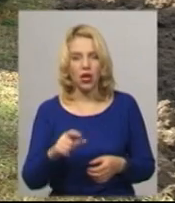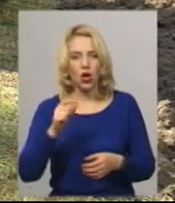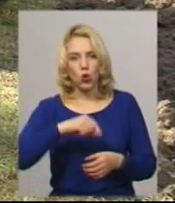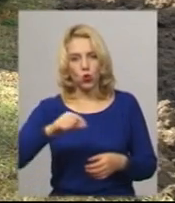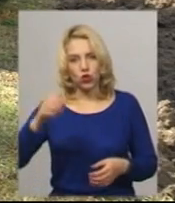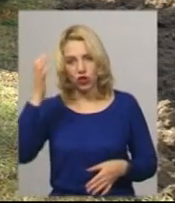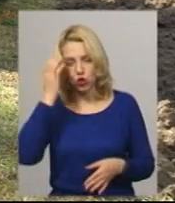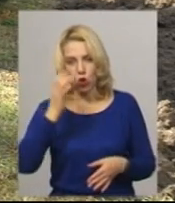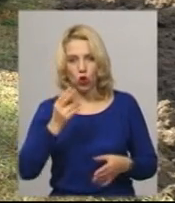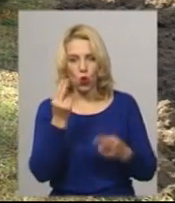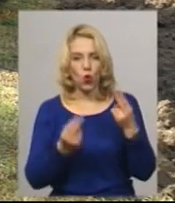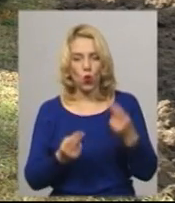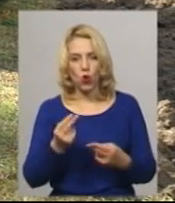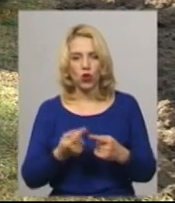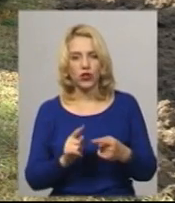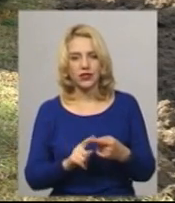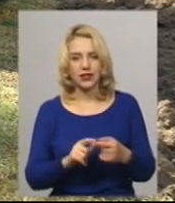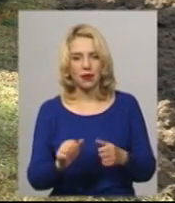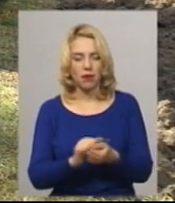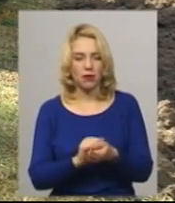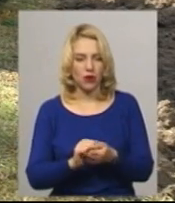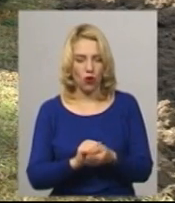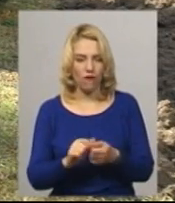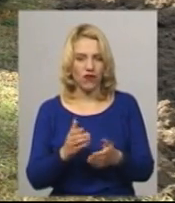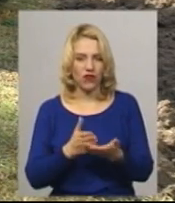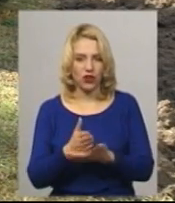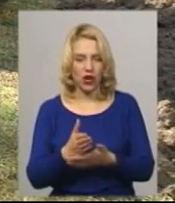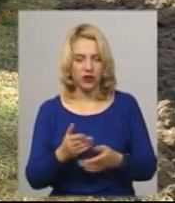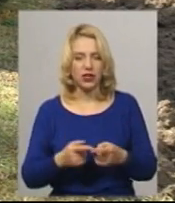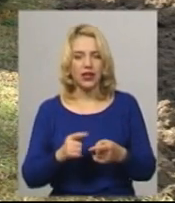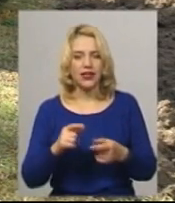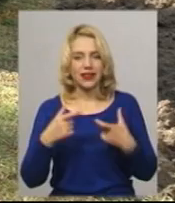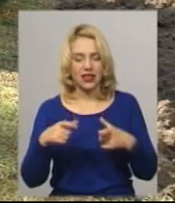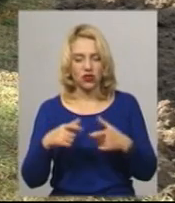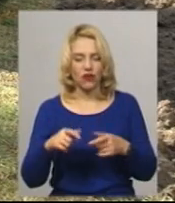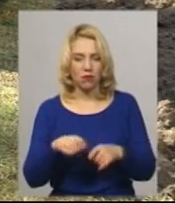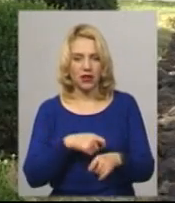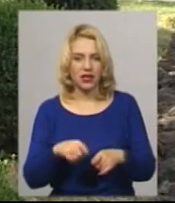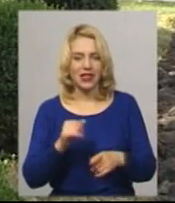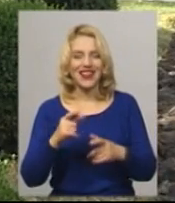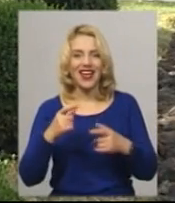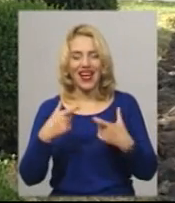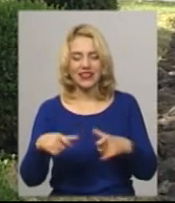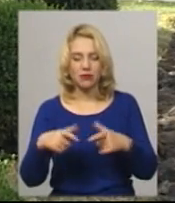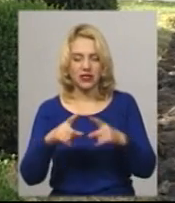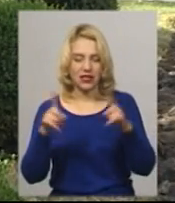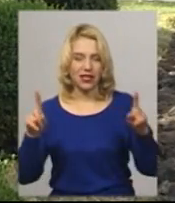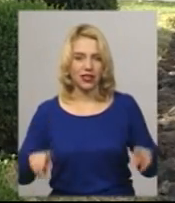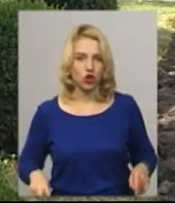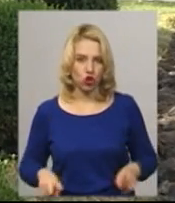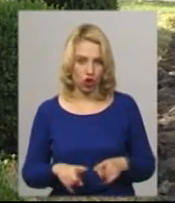кольору, бо це паперовий варіант тестових матеріалів, і треба мати екзаменаційний листок. По місту